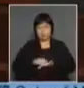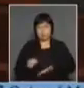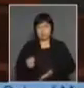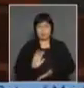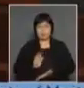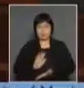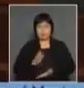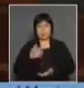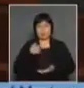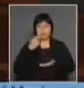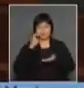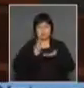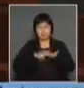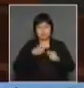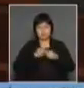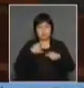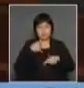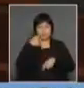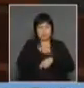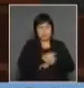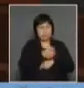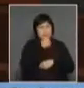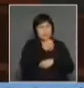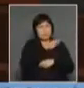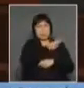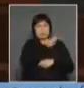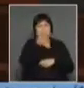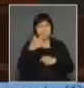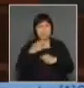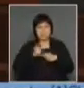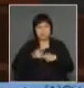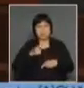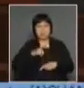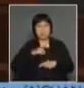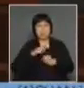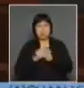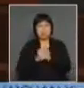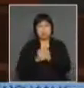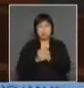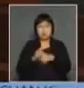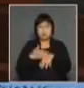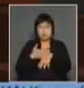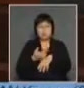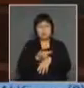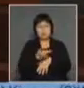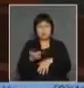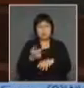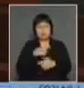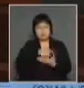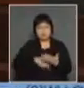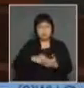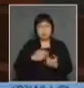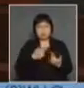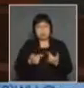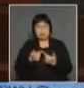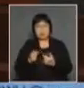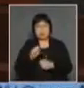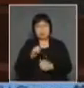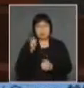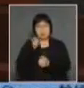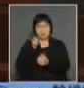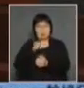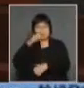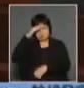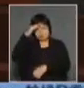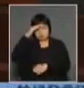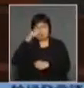是現場記者看到的實際情況。剛才很多泛民的議員不斷是指責警察，說他們